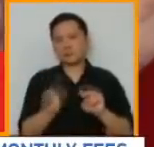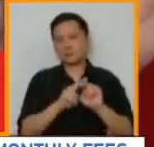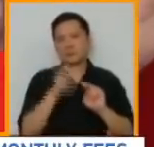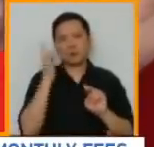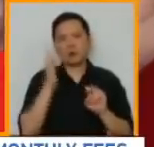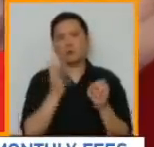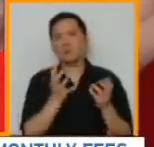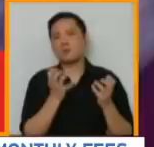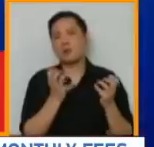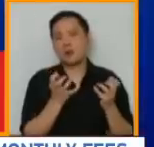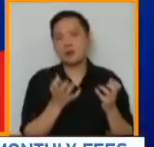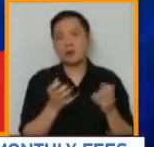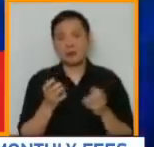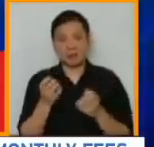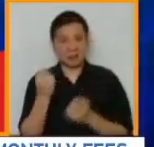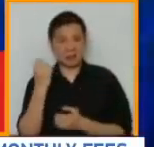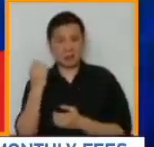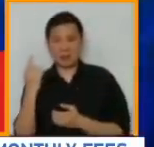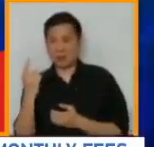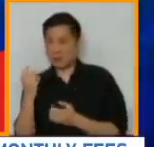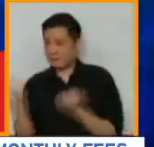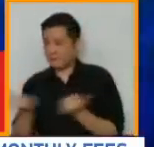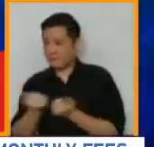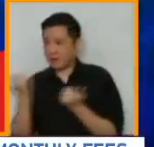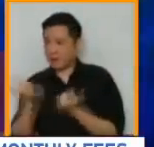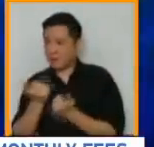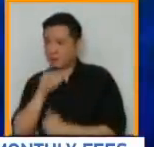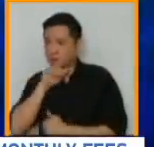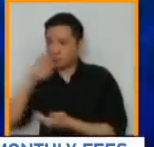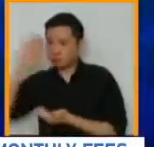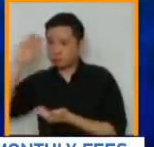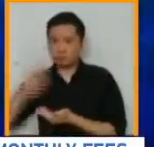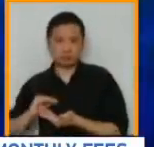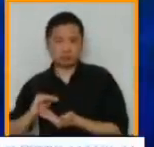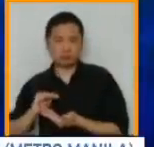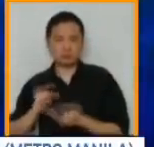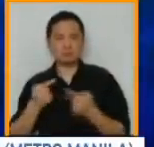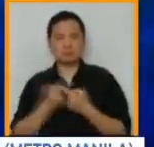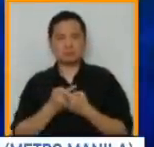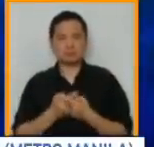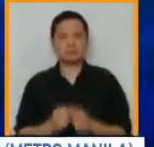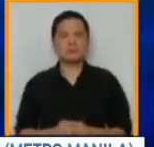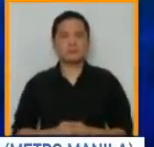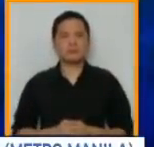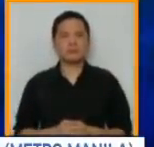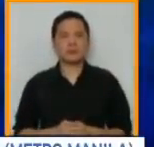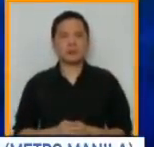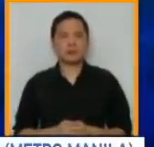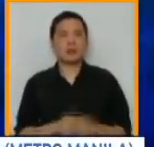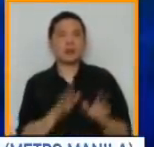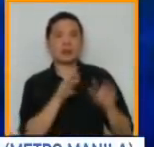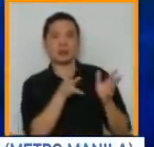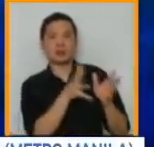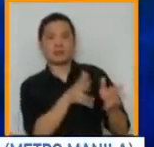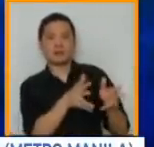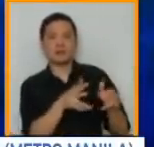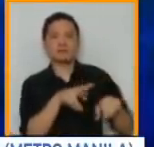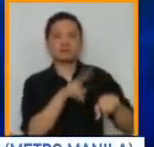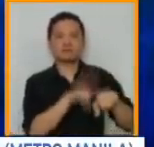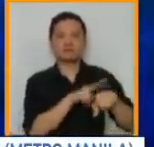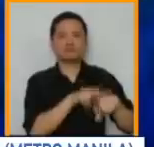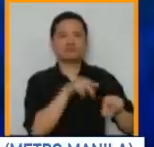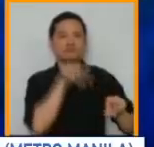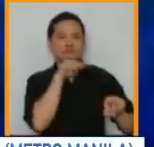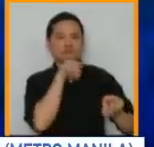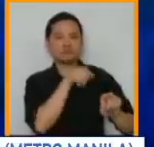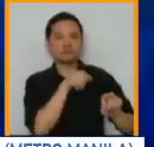supply ng baboy sa ngayon. Malaki pa rin yung nasa yung inventory sa cold storage. Tuloy-tuloy naman yung supply ng